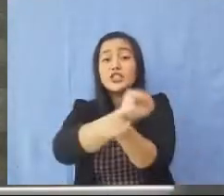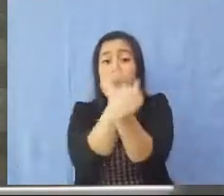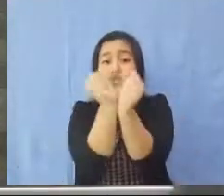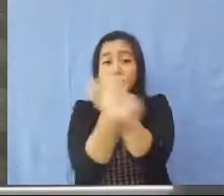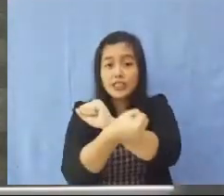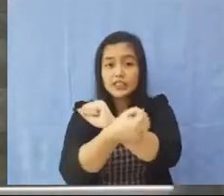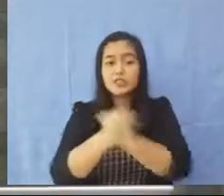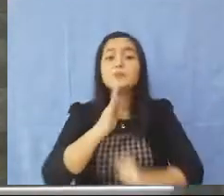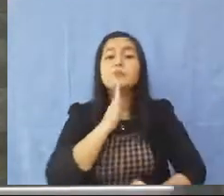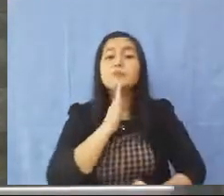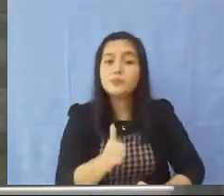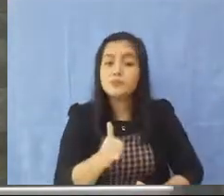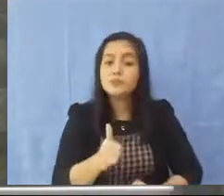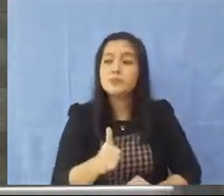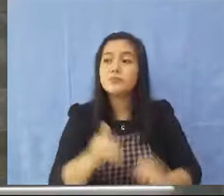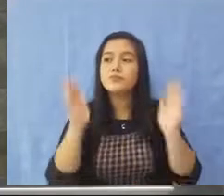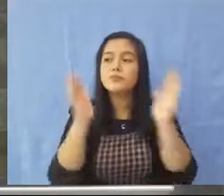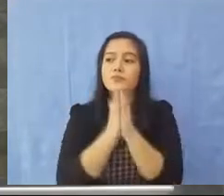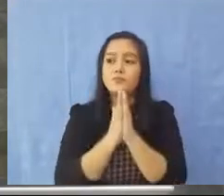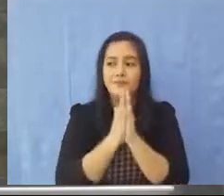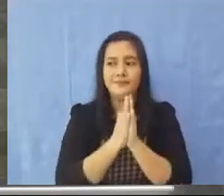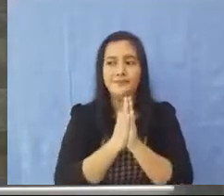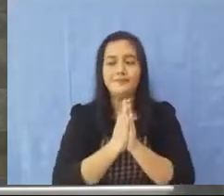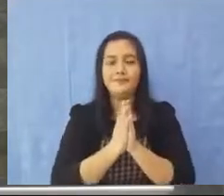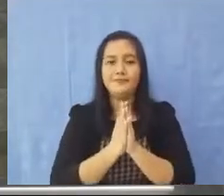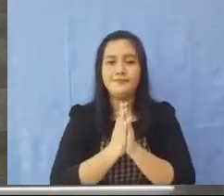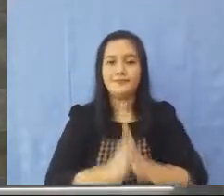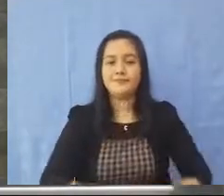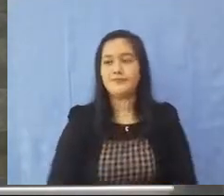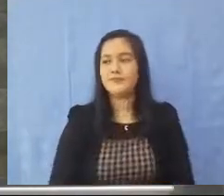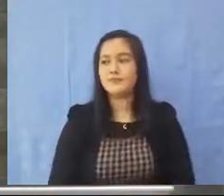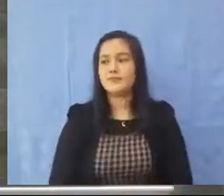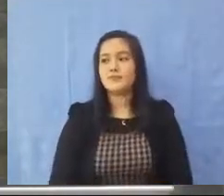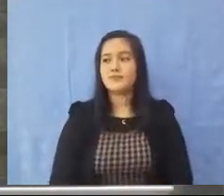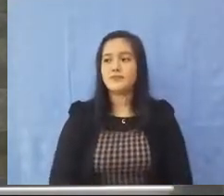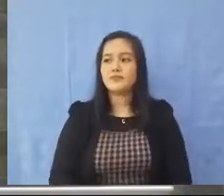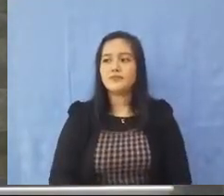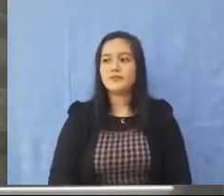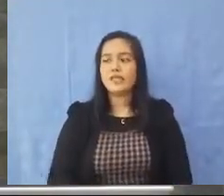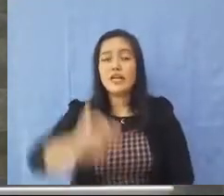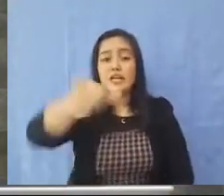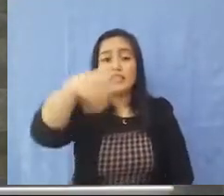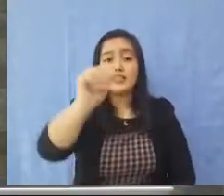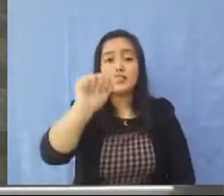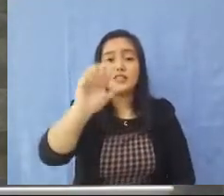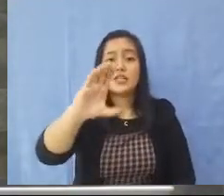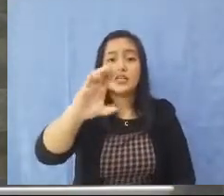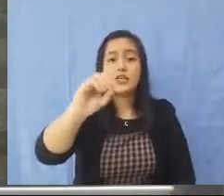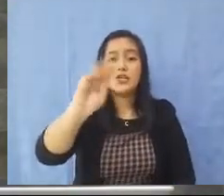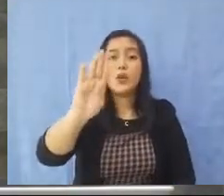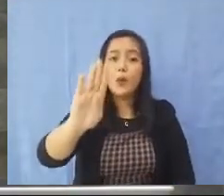Jacob, kung paano siya na-transform ang kanyang buhay sa pamamagitan ng panalangin,